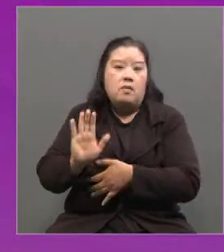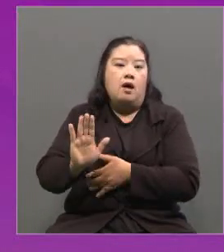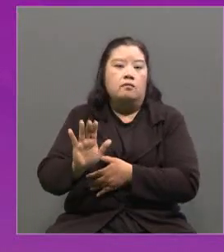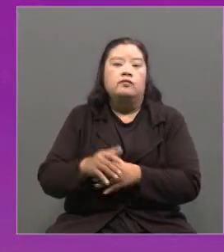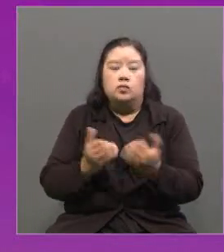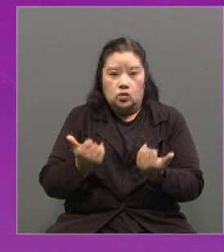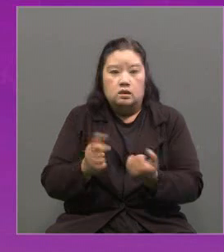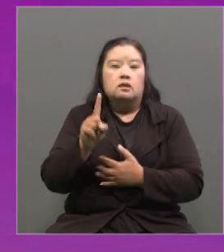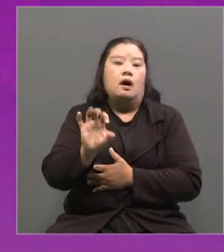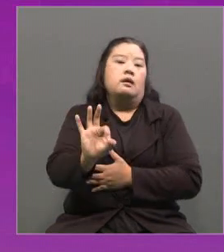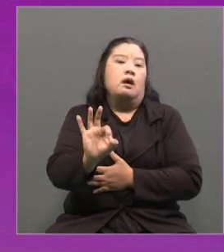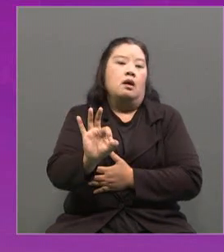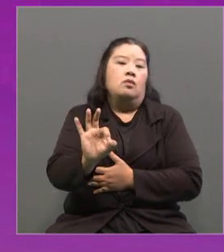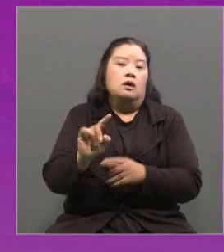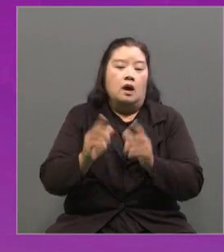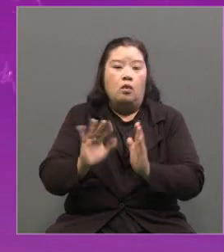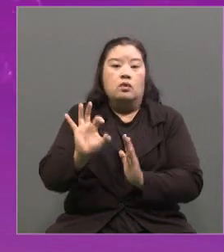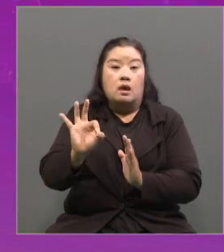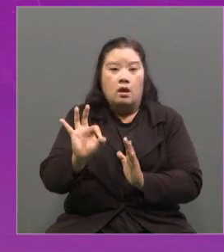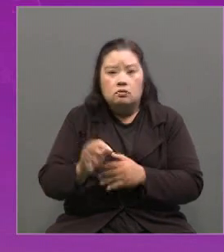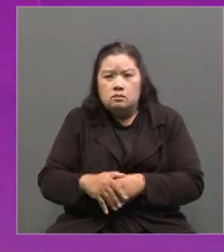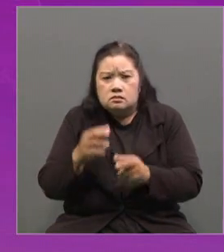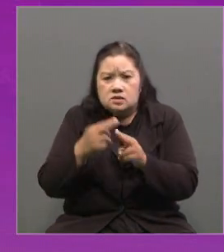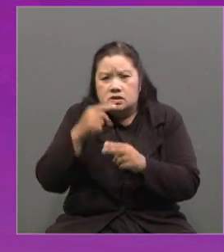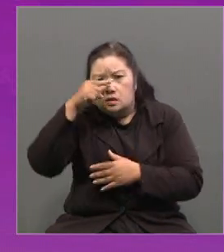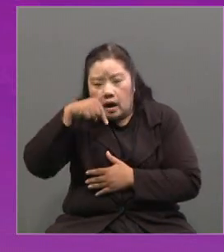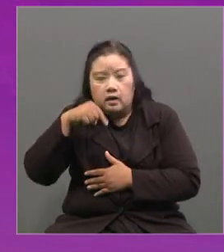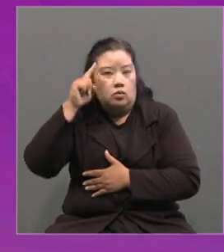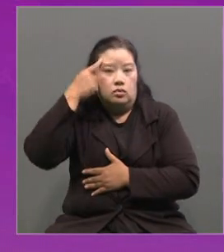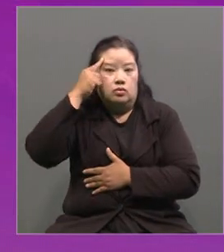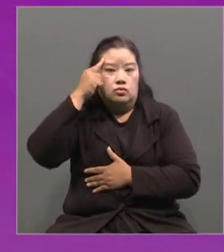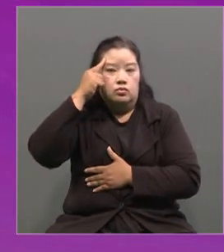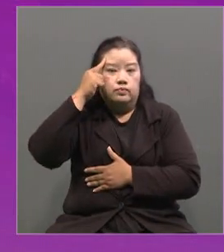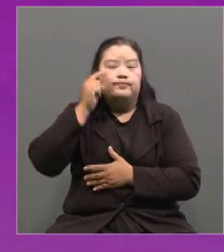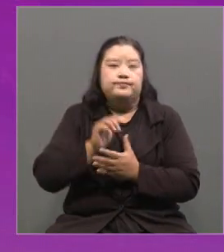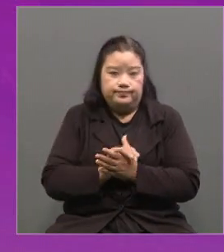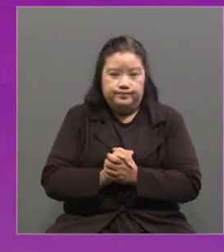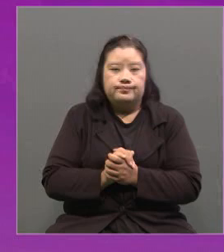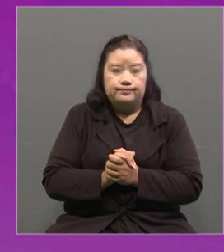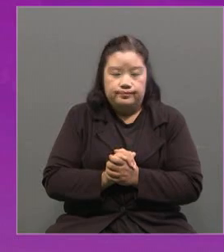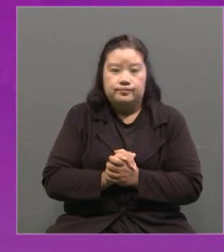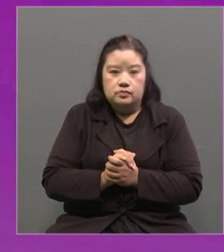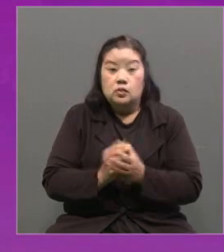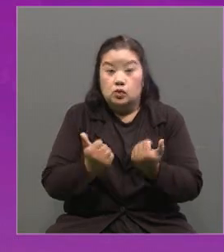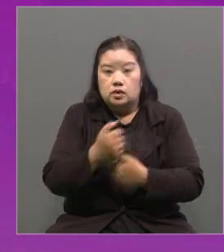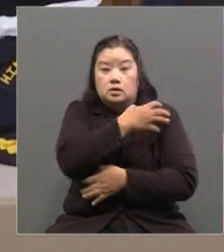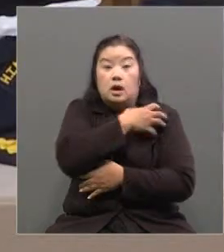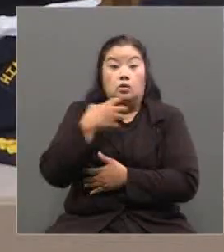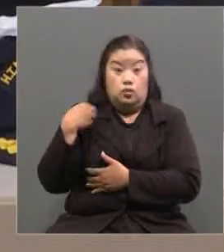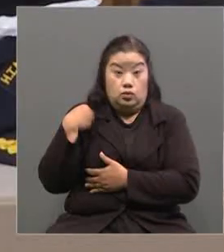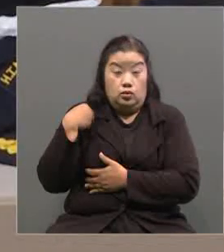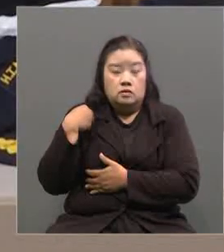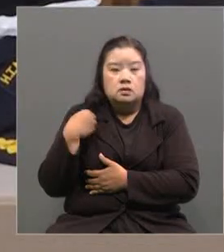เสียชีวิตแล้ว 9คนแต่ว่าในจำนวน 9คนนี้ยังไม่ทราบว่ามีคนไทยรวมอยู่ด้วยหรือไม่นะครับในเรื่องนี้ทางเอกอัครราชทูต